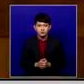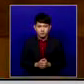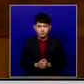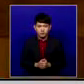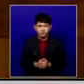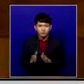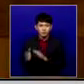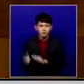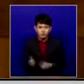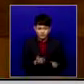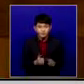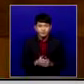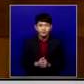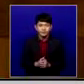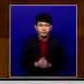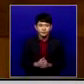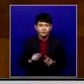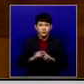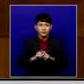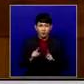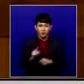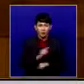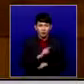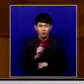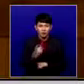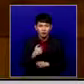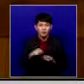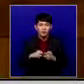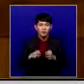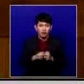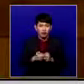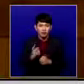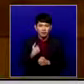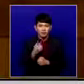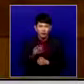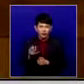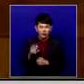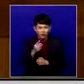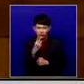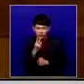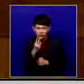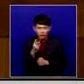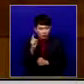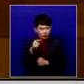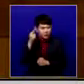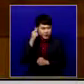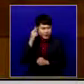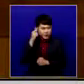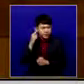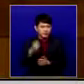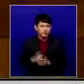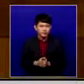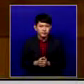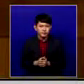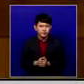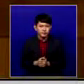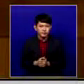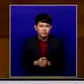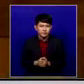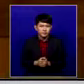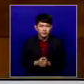งแต่ในระหว่างที่เกิดเหตุการณ์นั้นเนี่ยมันมีสัญญาณอะไรบางอย่างแล้วที่เราต้องคิดล่วงหน้านี่คือเหตุ